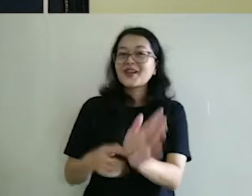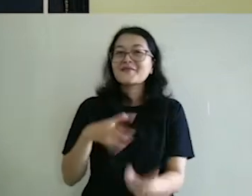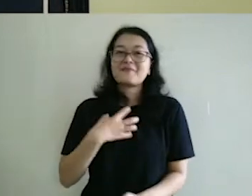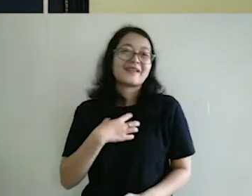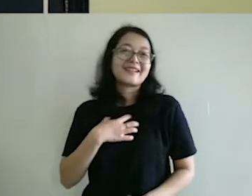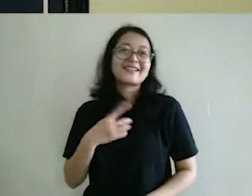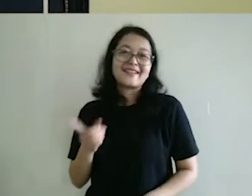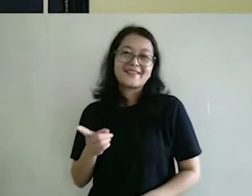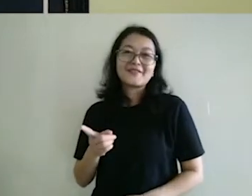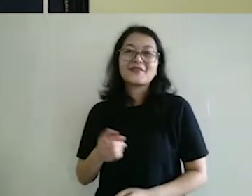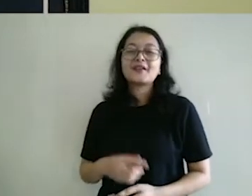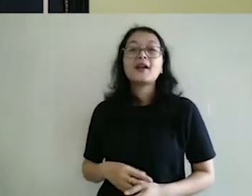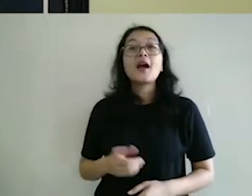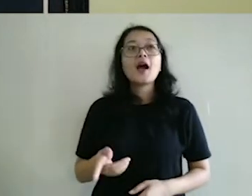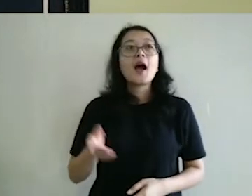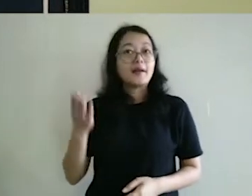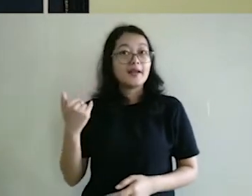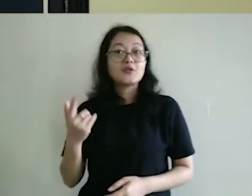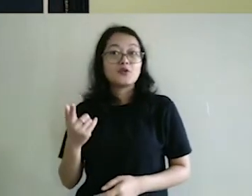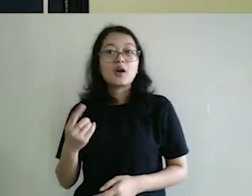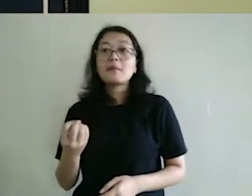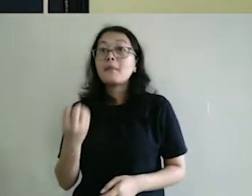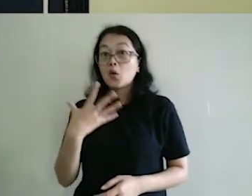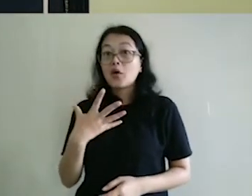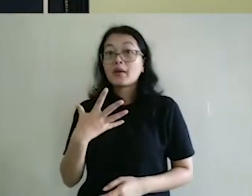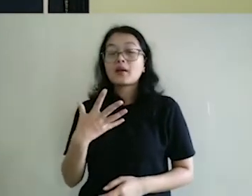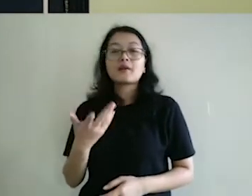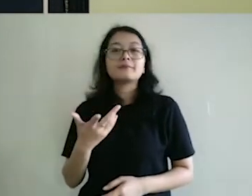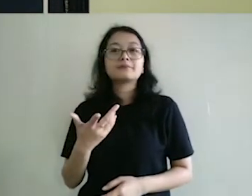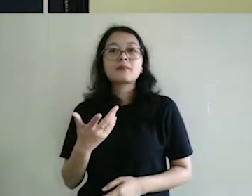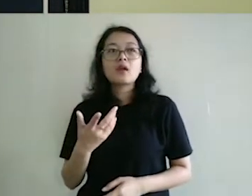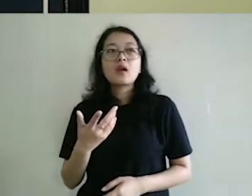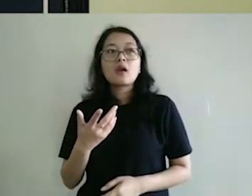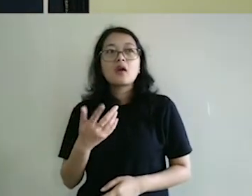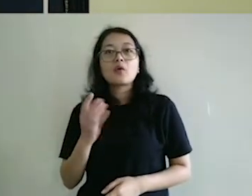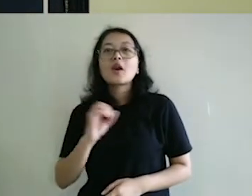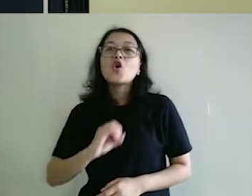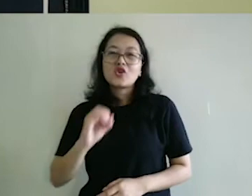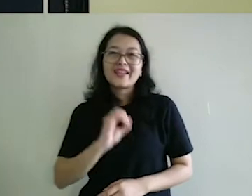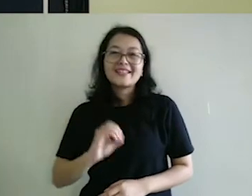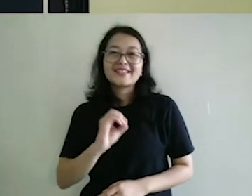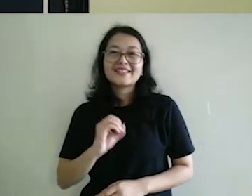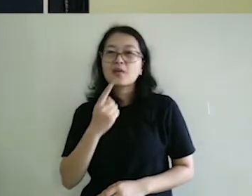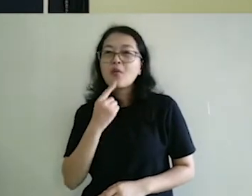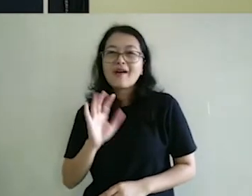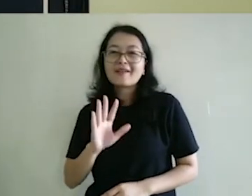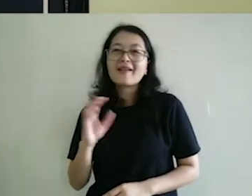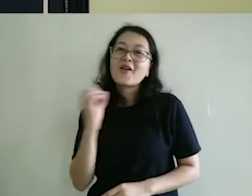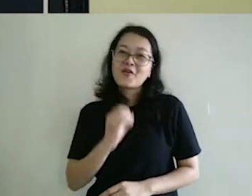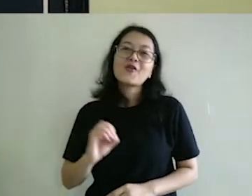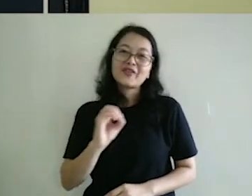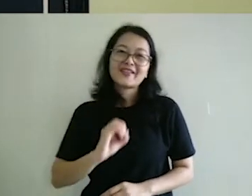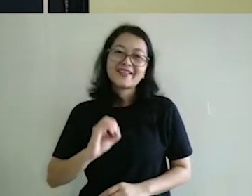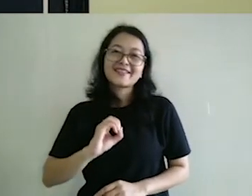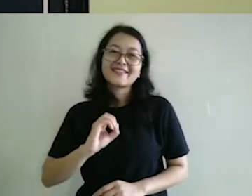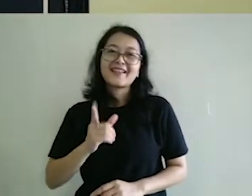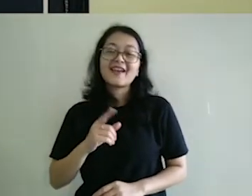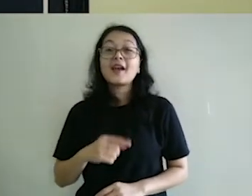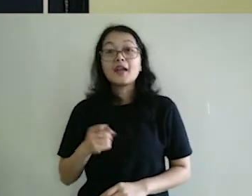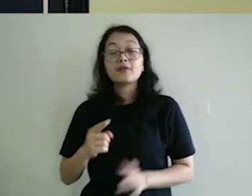mawar pink, ada juga mawar orange. Mawar orange itu simbol daripada